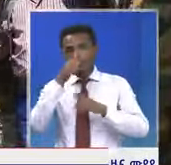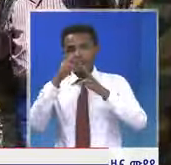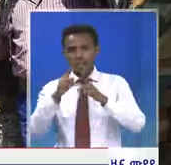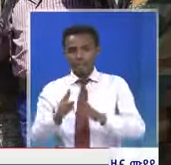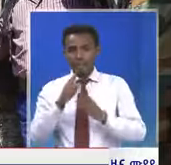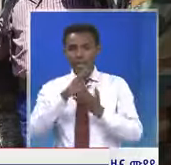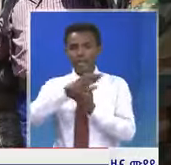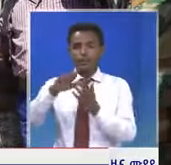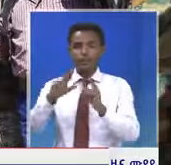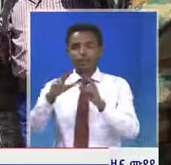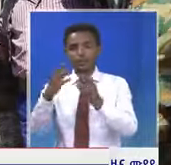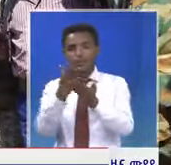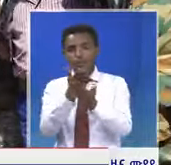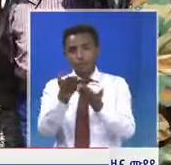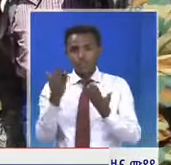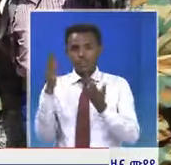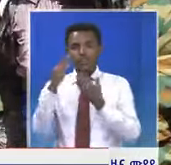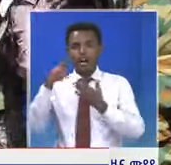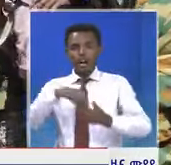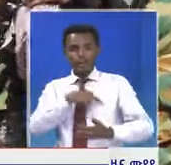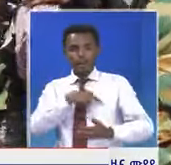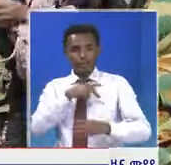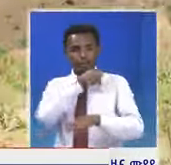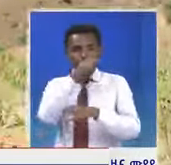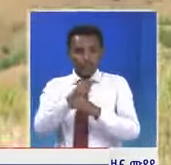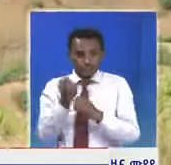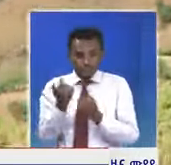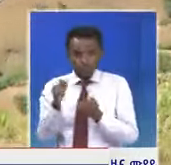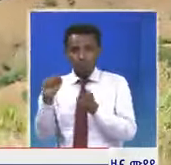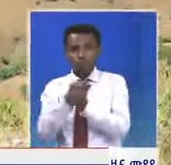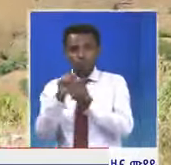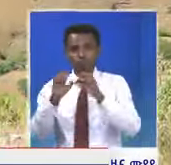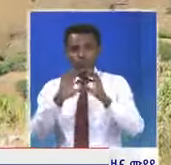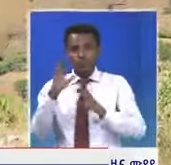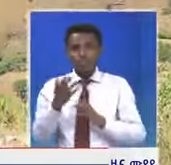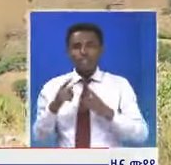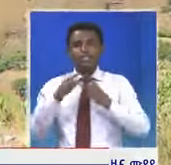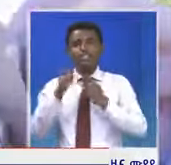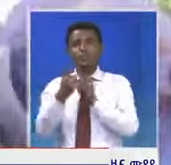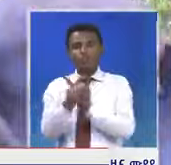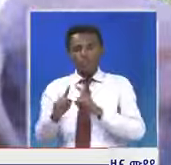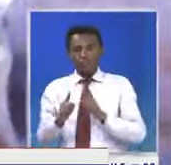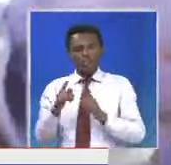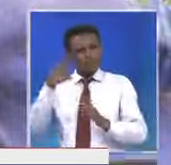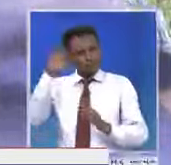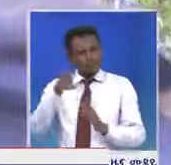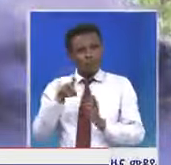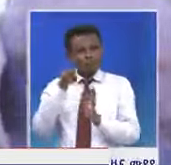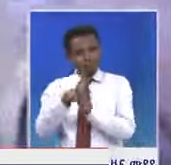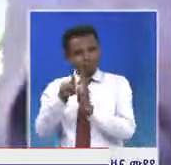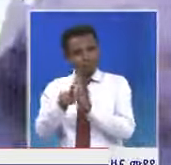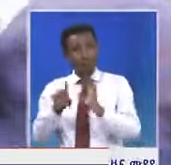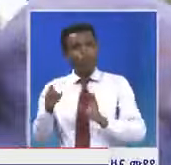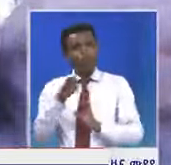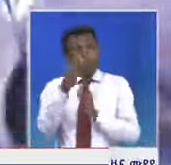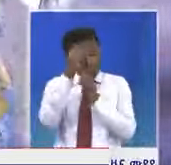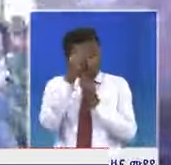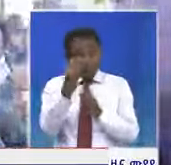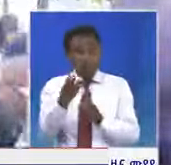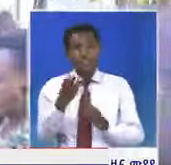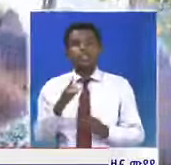ቡድኑ የሃይማኖት ተቋማትን ማውደሙን ሴቶችን መድፈሩንና ንጹሃንን በግፍ እየገደለ መሆኑን የገለጹት ደግሞ በተከዜ ግንባር